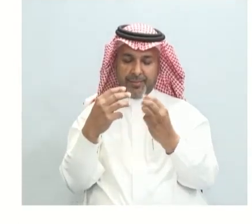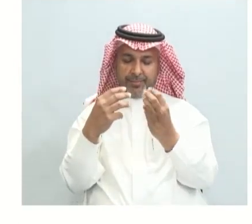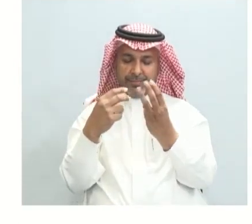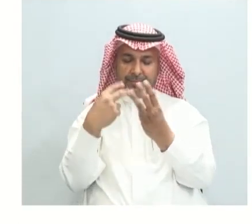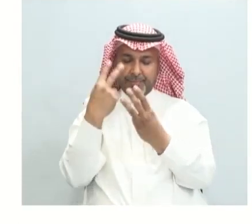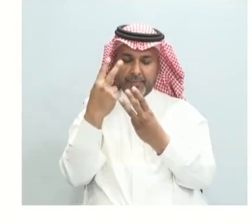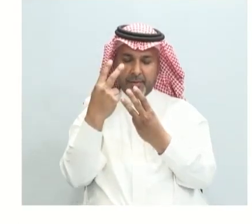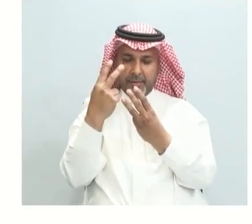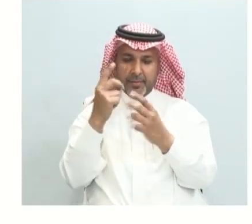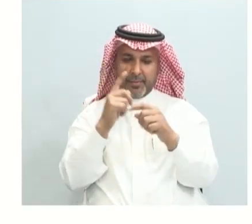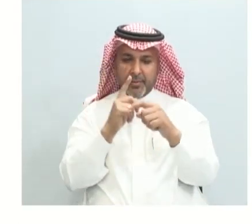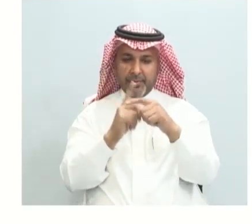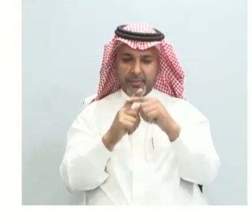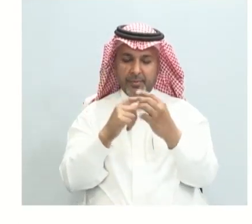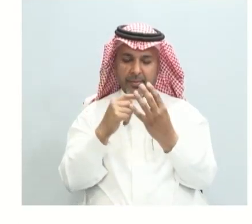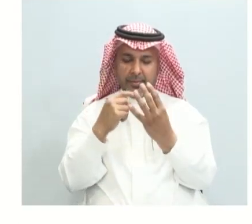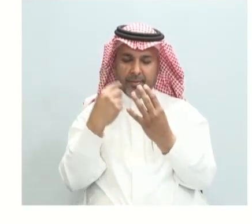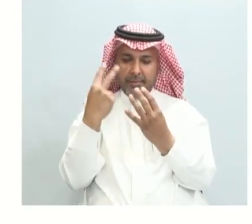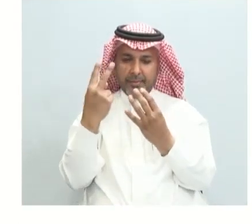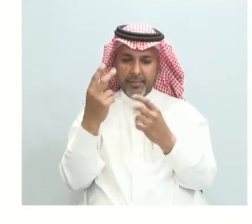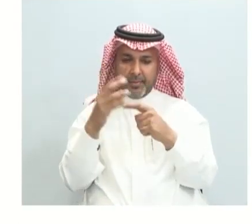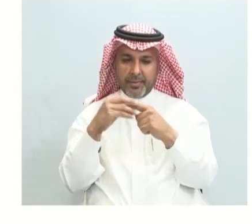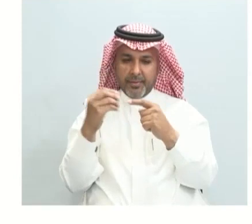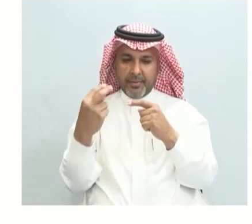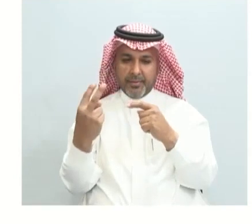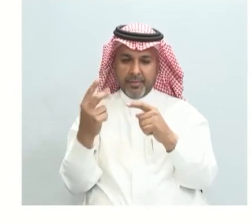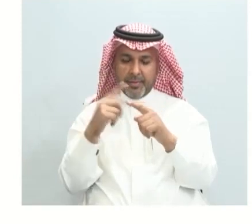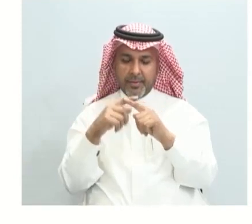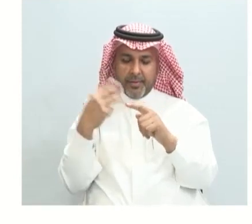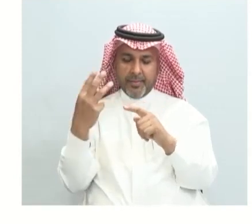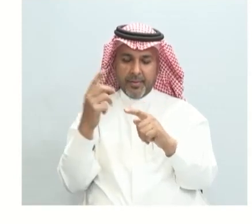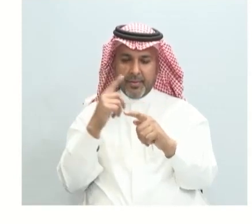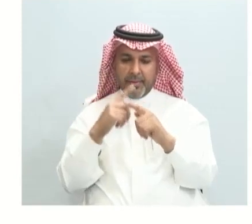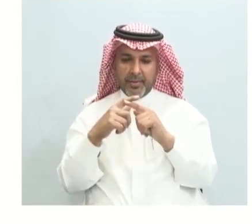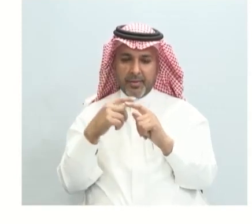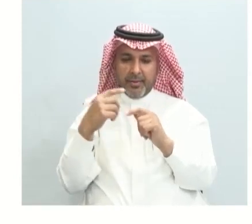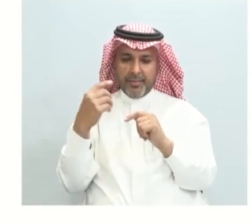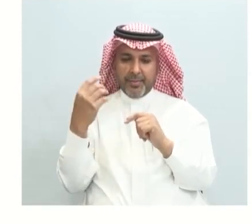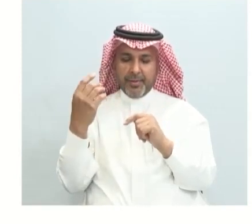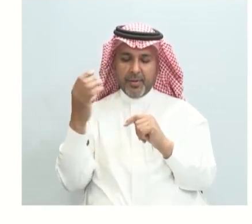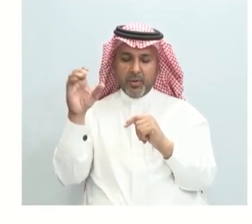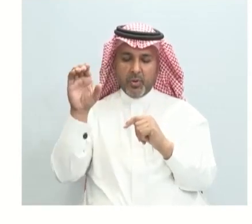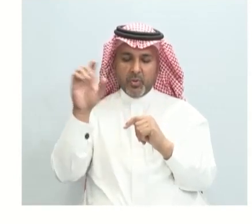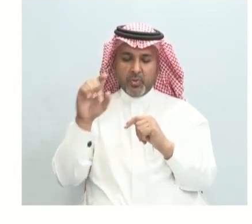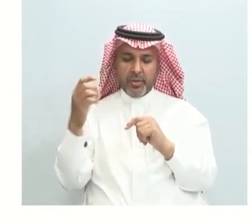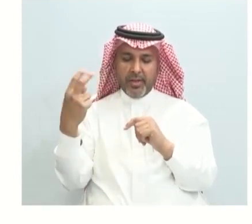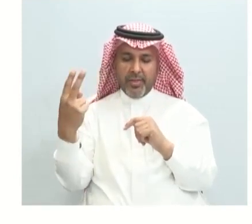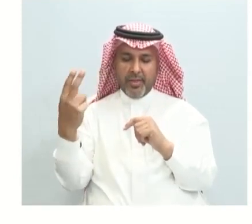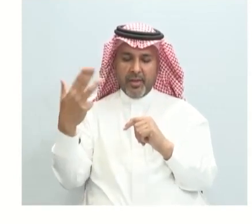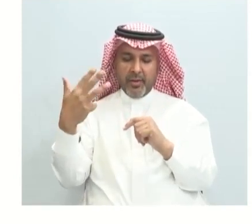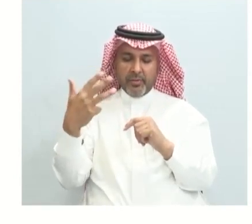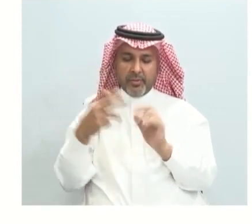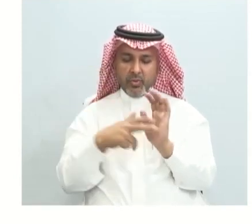ناقص 2 في 3 في 4 في كوساين الزاويه المحصوره اللي هي 992 درجه